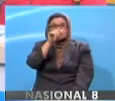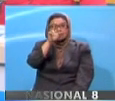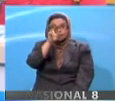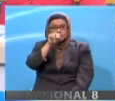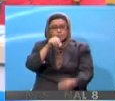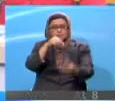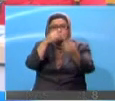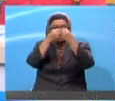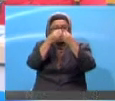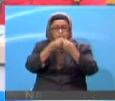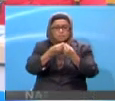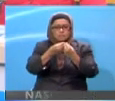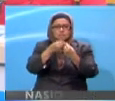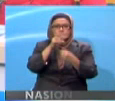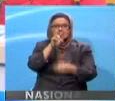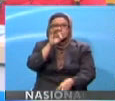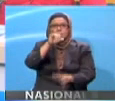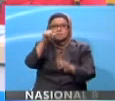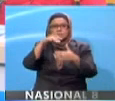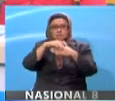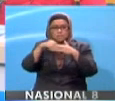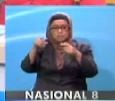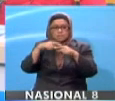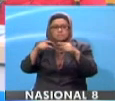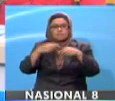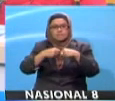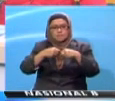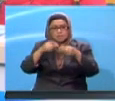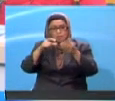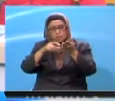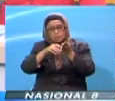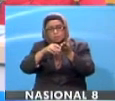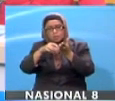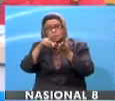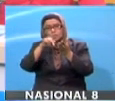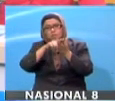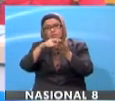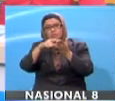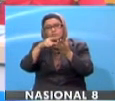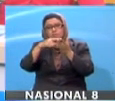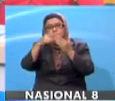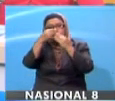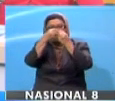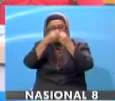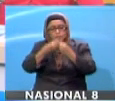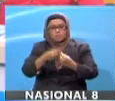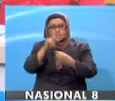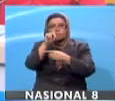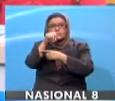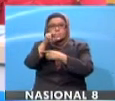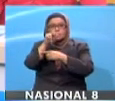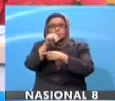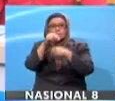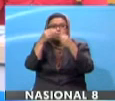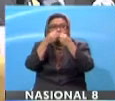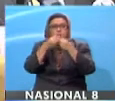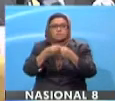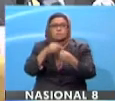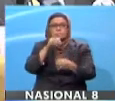RM85 juta mempunyai kadar kupon 5.25% dan akan matang pada 2039.